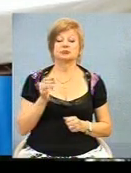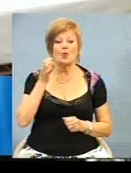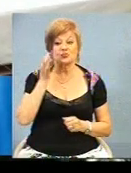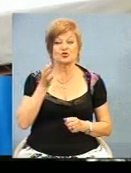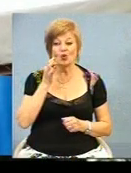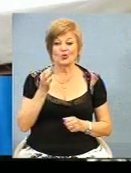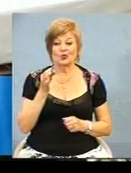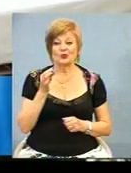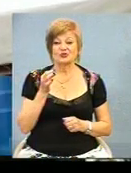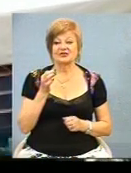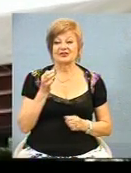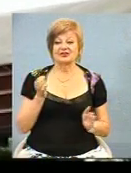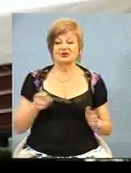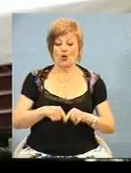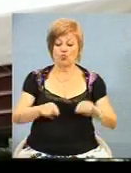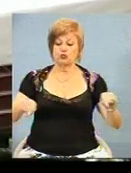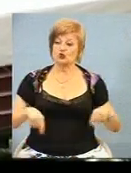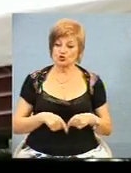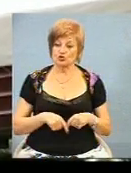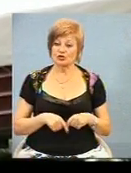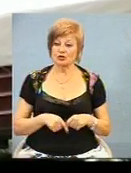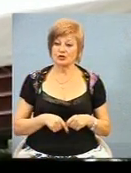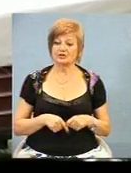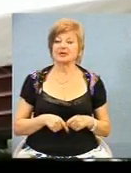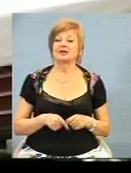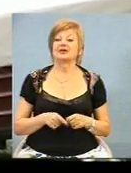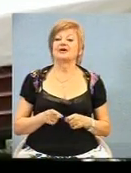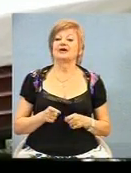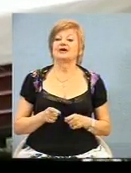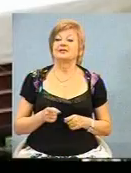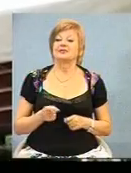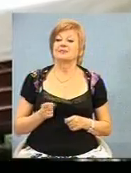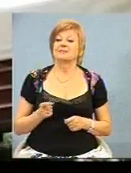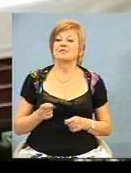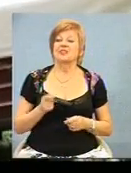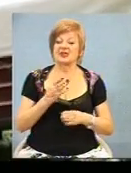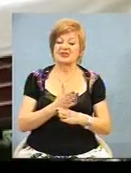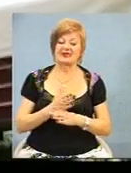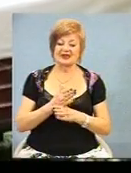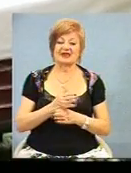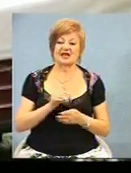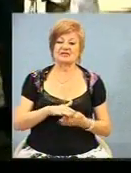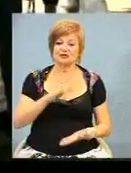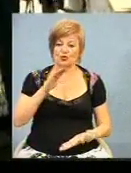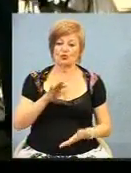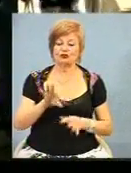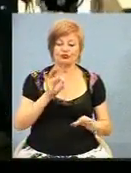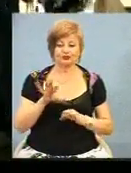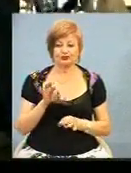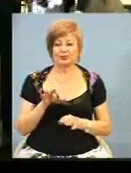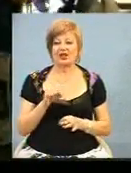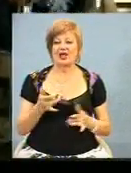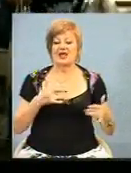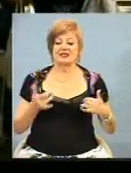бджолину обніжку. І медовуху. Питний мед. А я його пробую. Настойки подмора. На